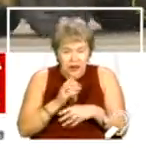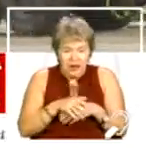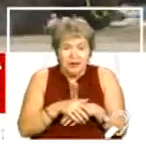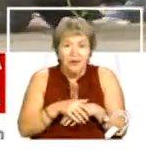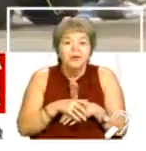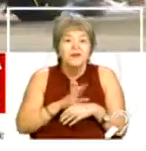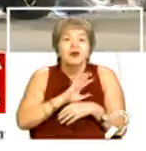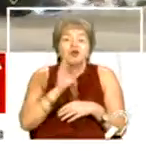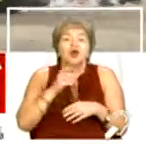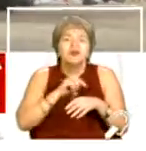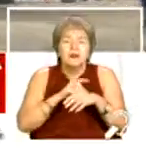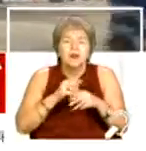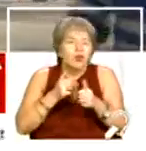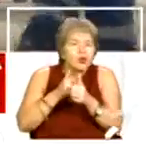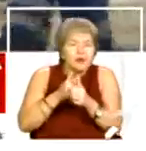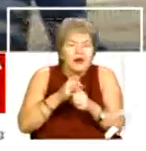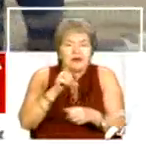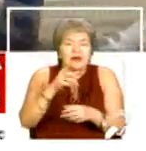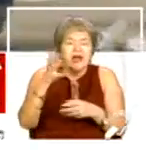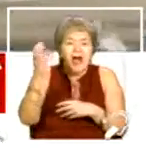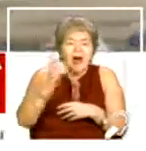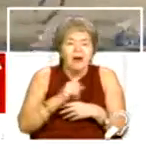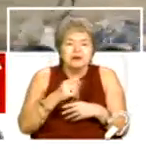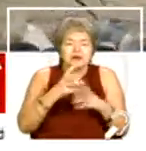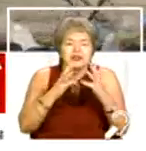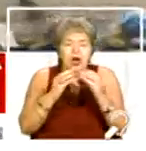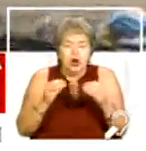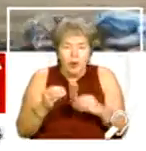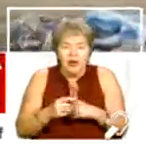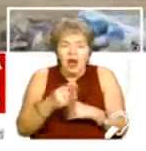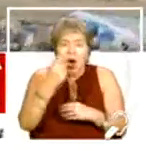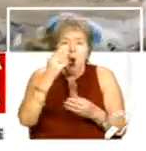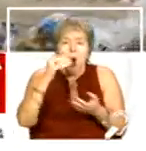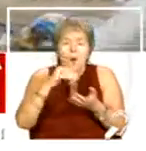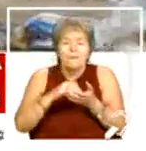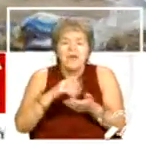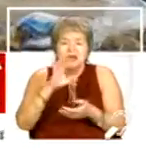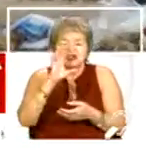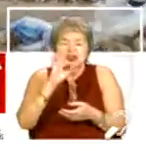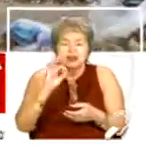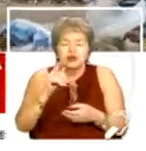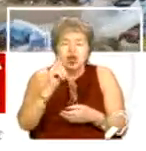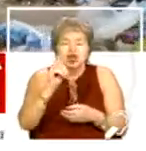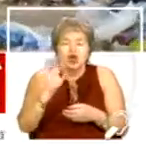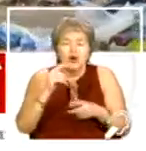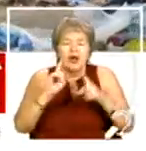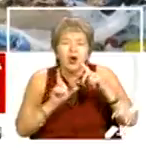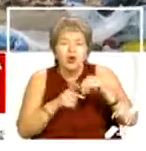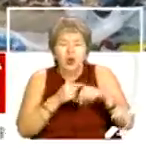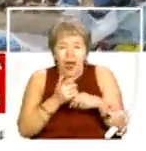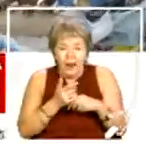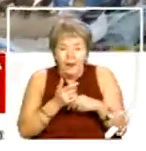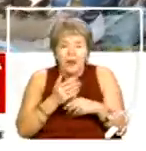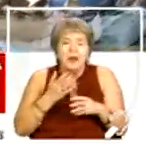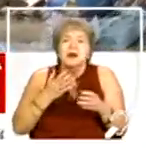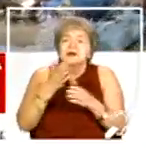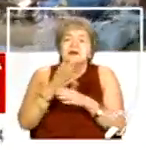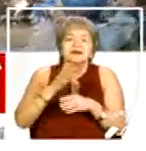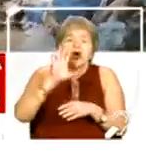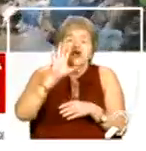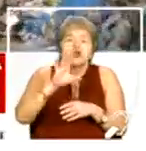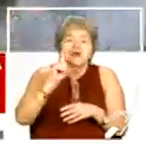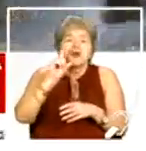fost monitorizată gruparea, a reușit să introducă în țară 1500 de tone de deșeuri în 57